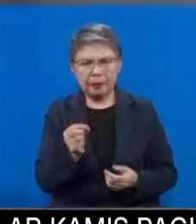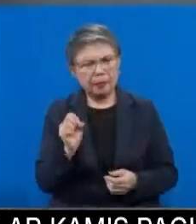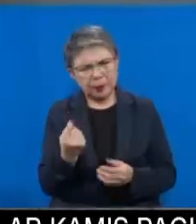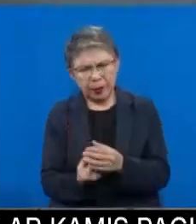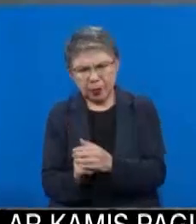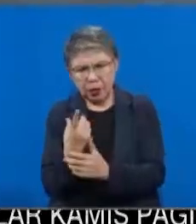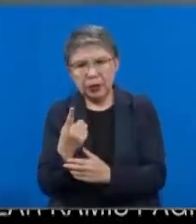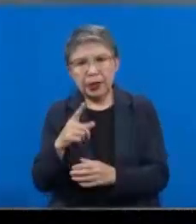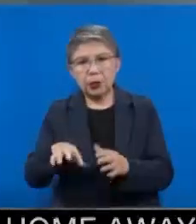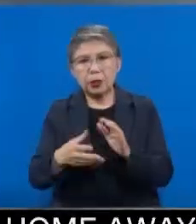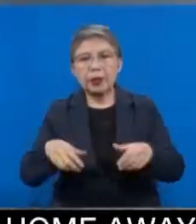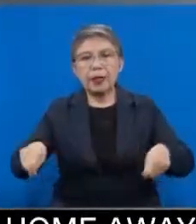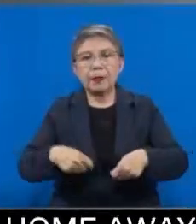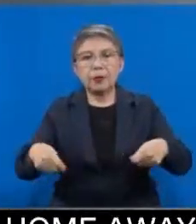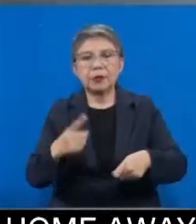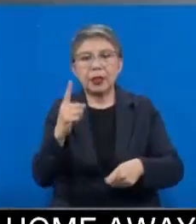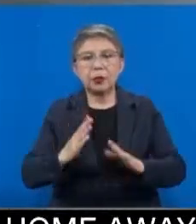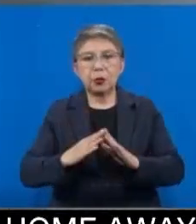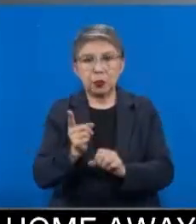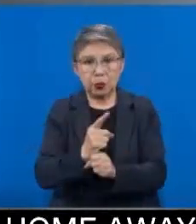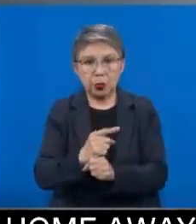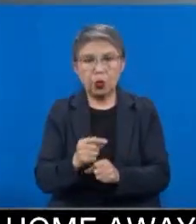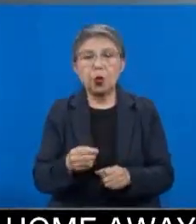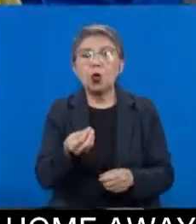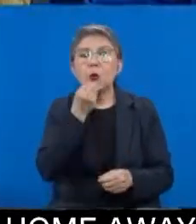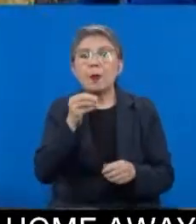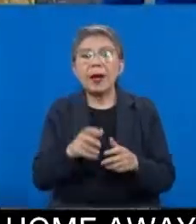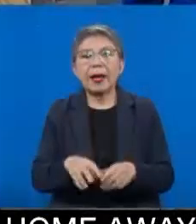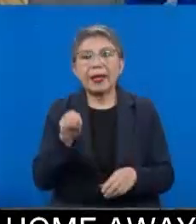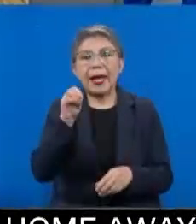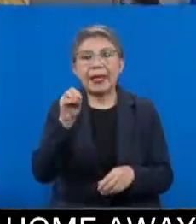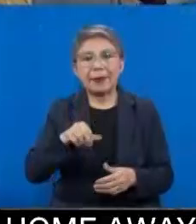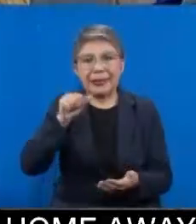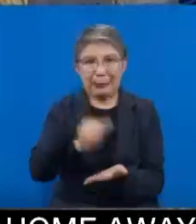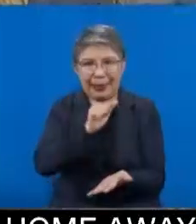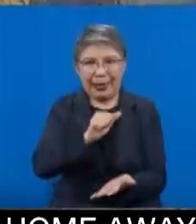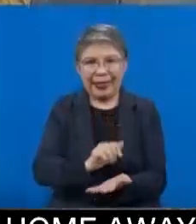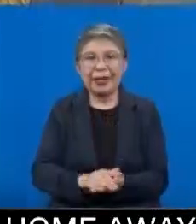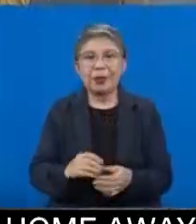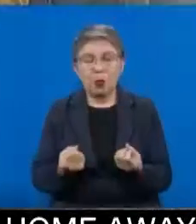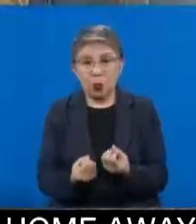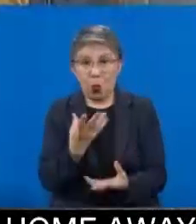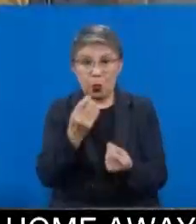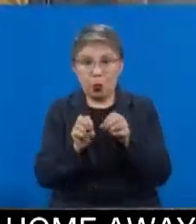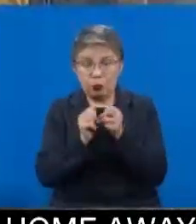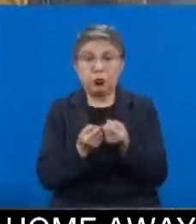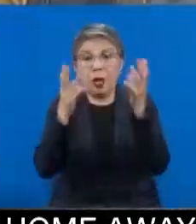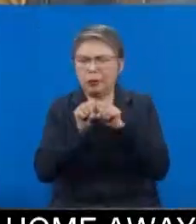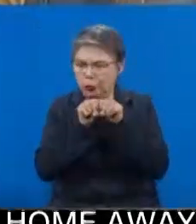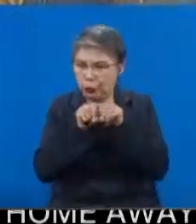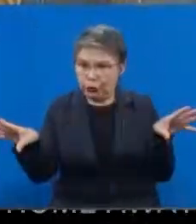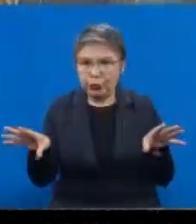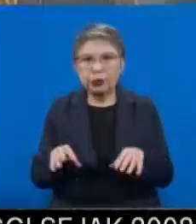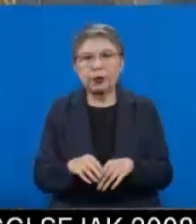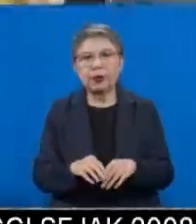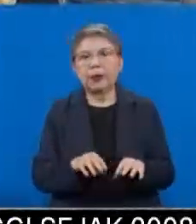kali terlihat dari bagian dapur salah satu ruko rumah makan ayam geprek. Api kemudian membesar dan juga merembet dengan cepat